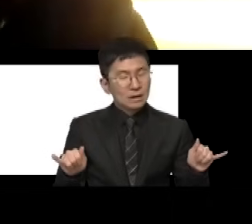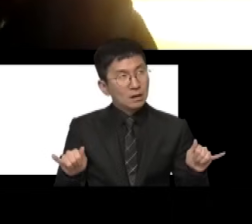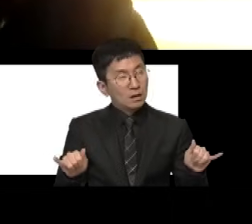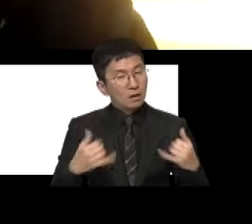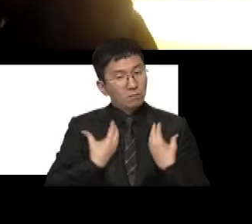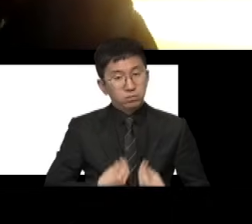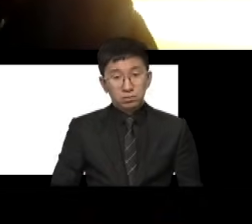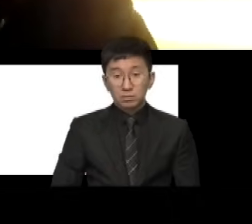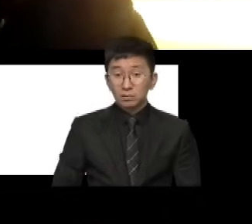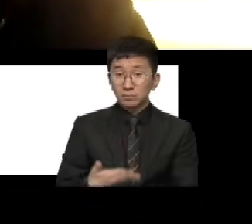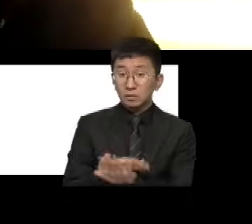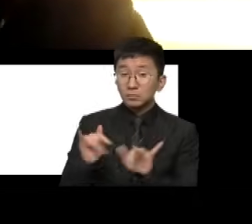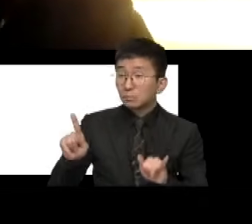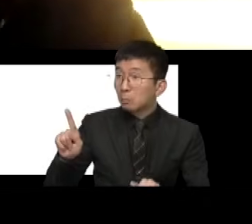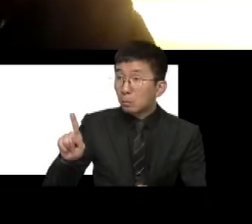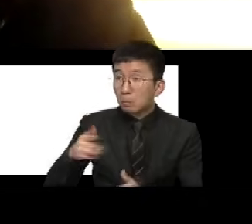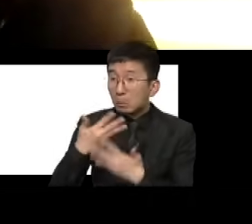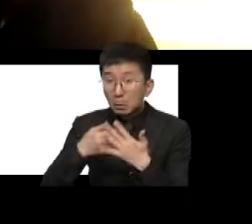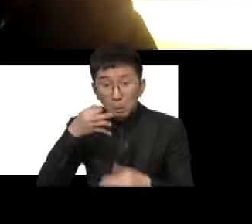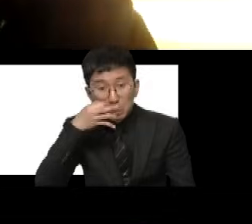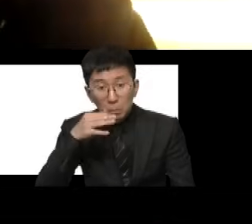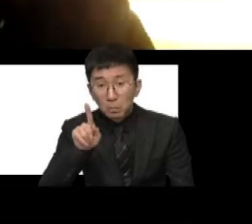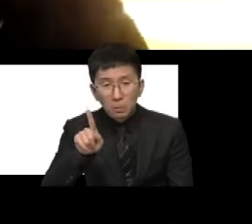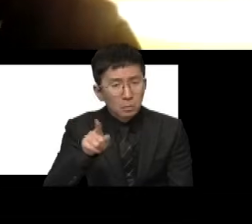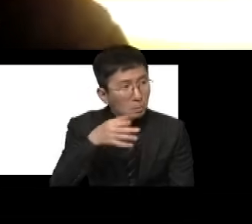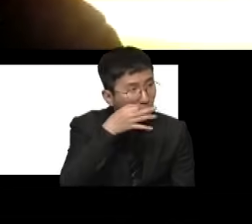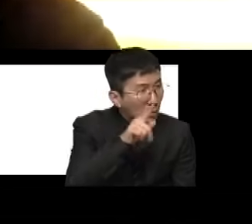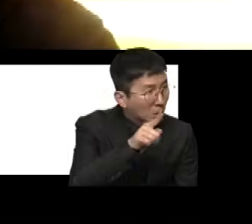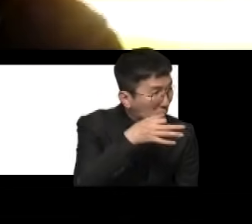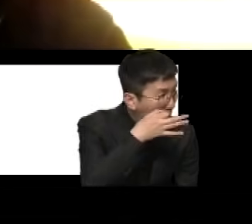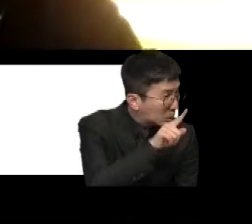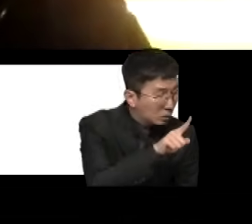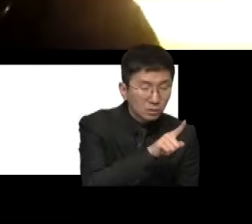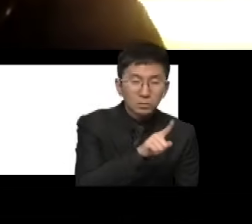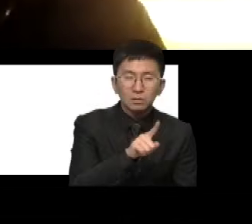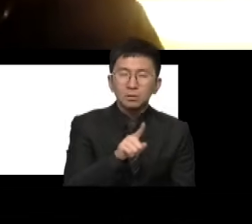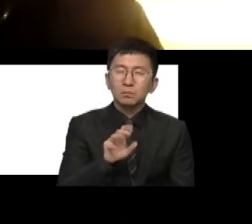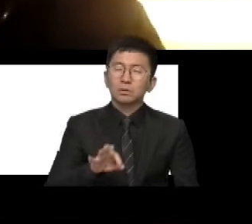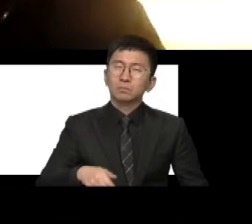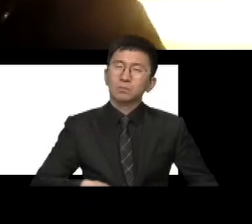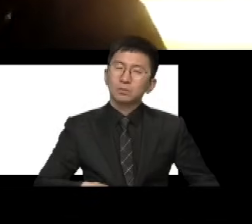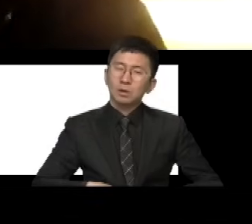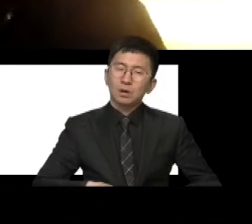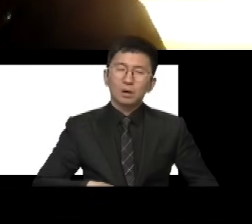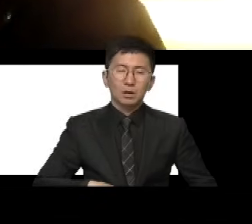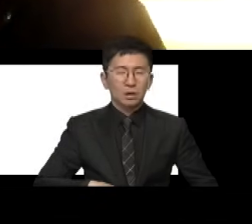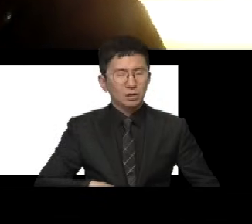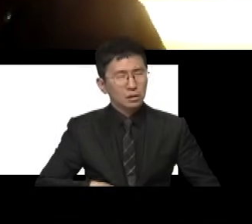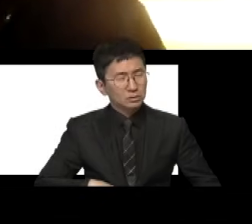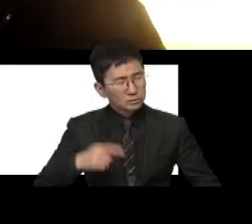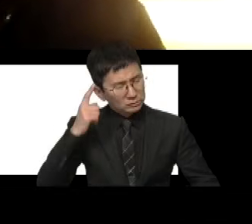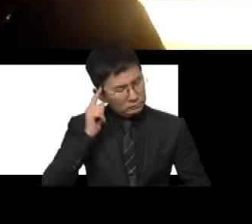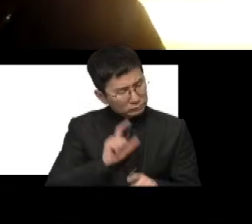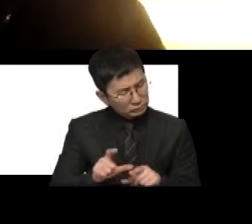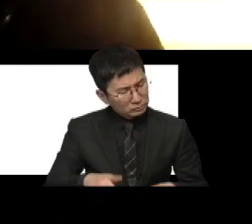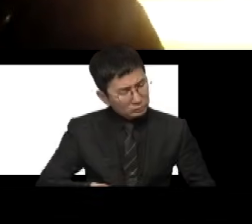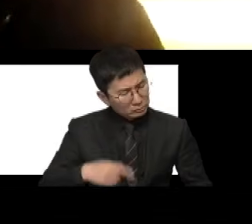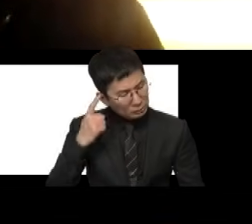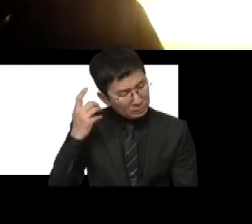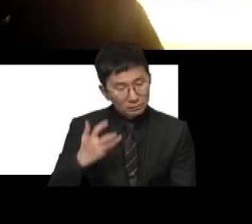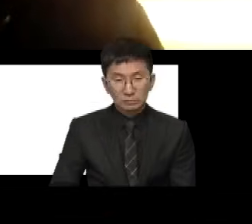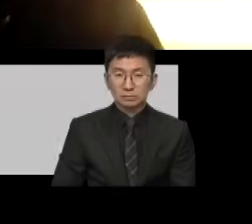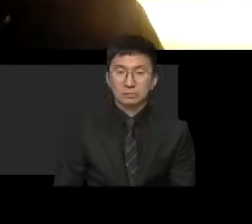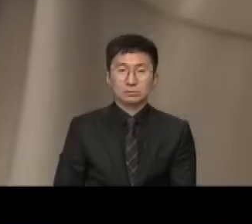식으로 방송을 하는지, 뭐 그쪽의 생태계는 어쩐지 이런 것도 좀 파악을 좀 해야 되고, 고려해야 될게 한두 개가 아닌 상황이다 보니까 좀 머리